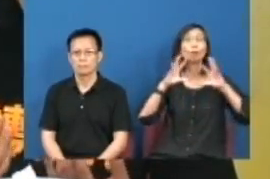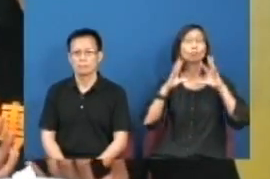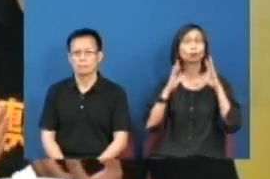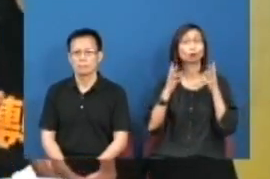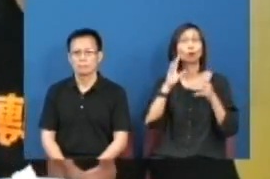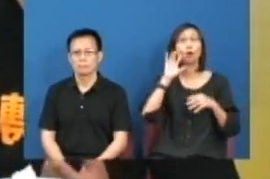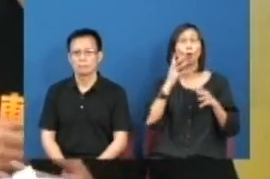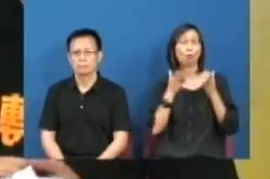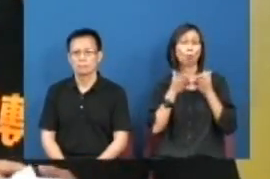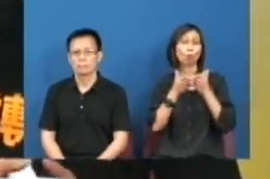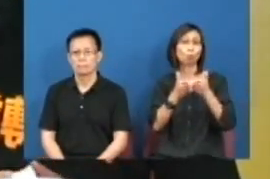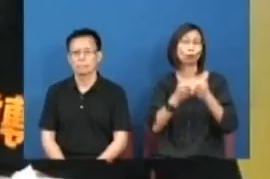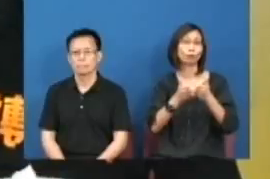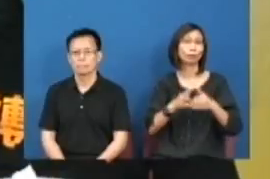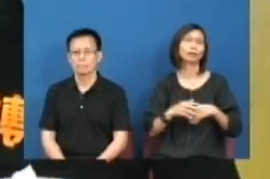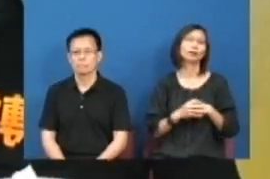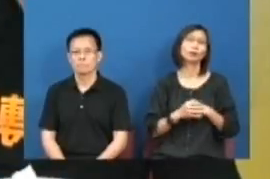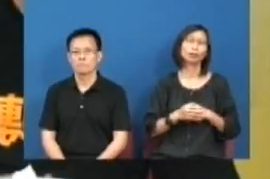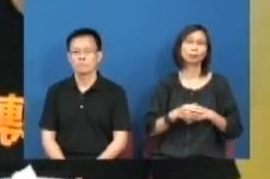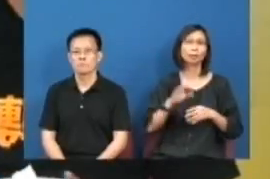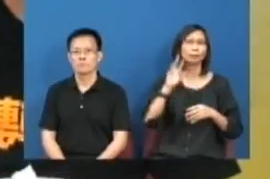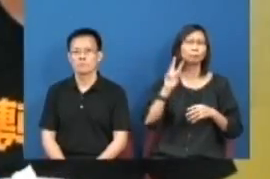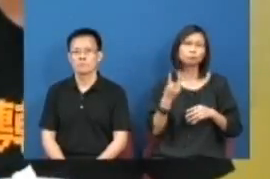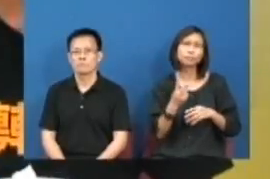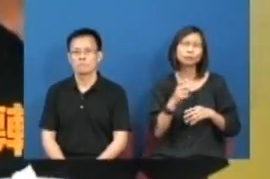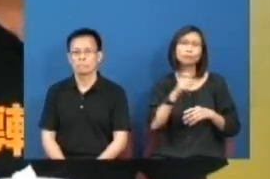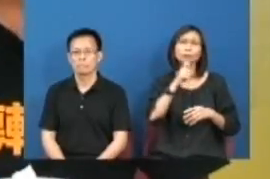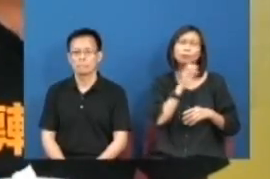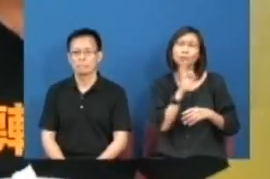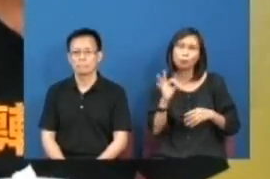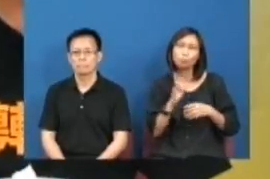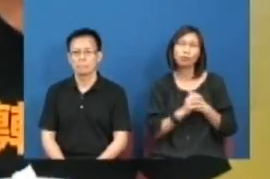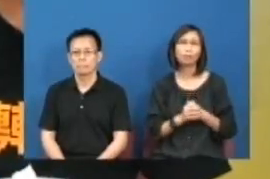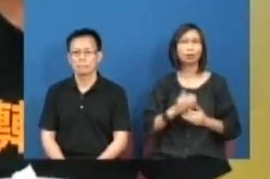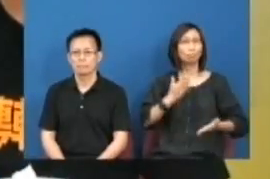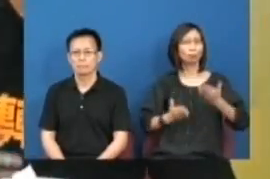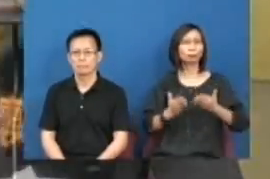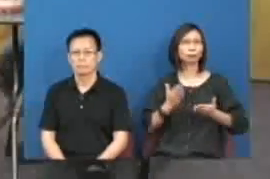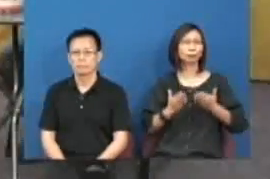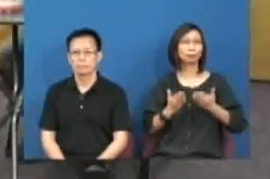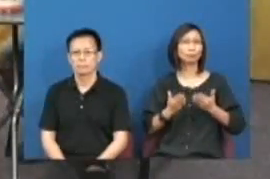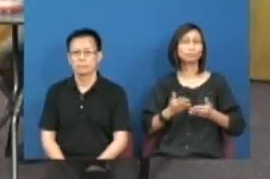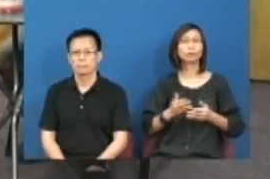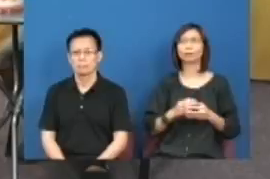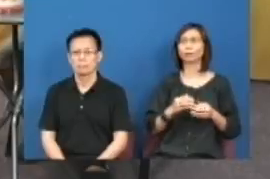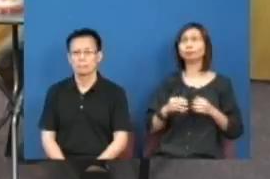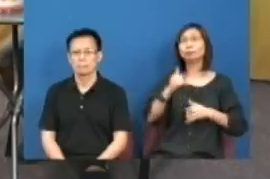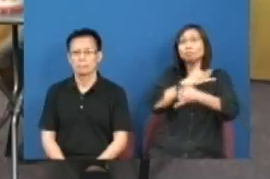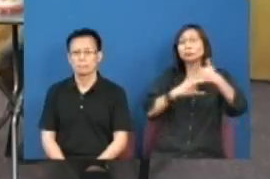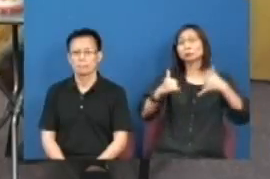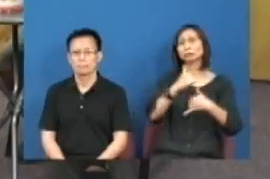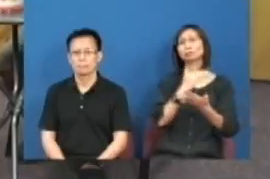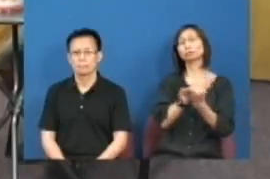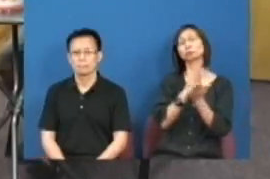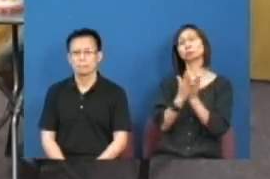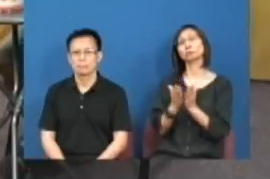力互動背後係有啲變化啊？定係其實只係一場戲，就俾大家睇，俾又派一啲即係 illusion 俾